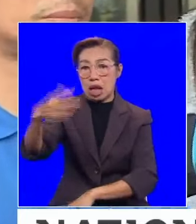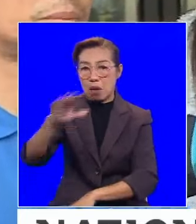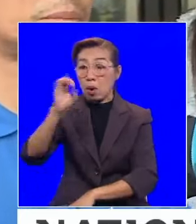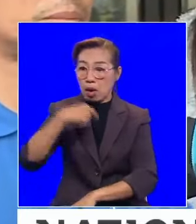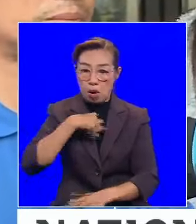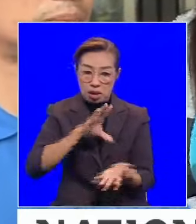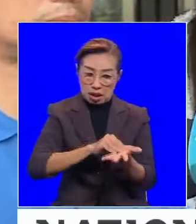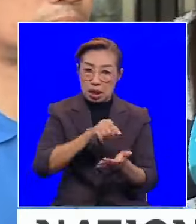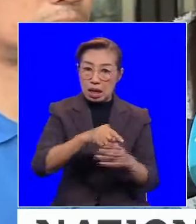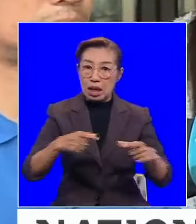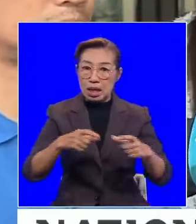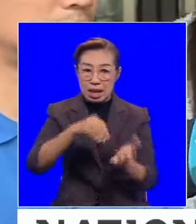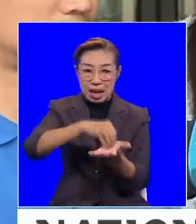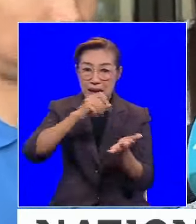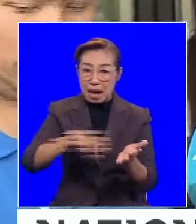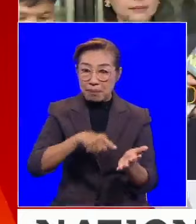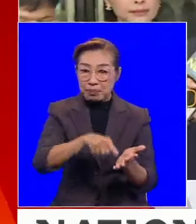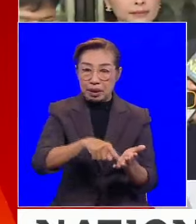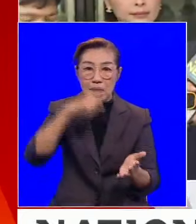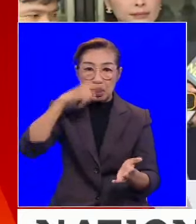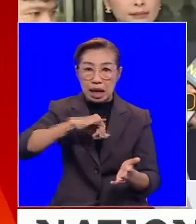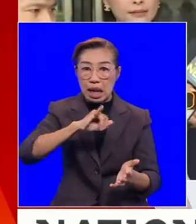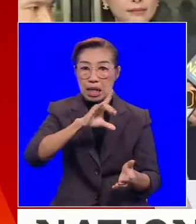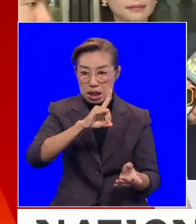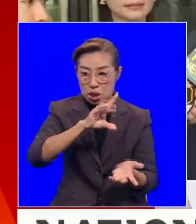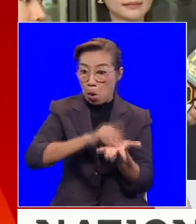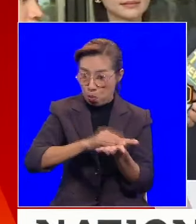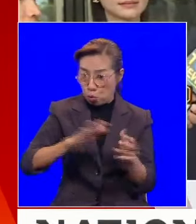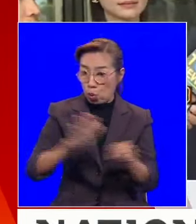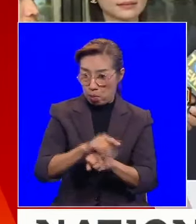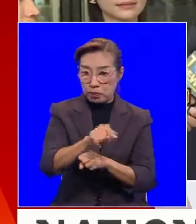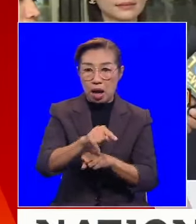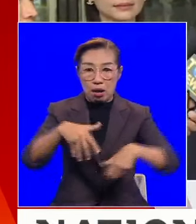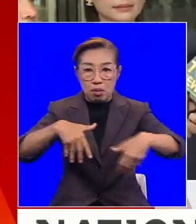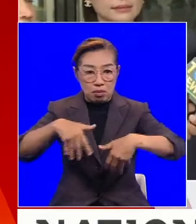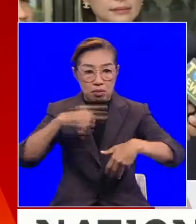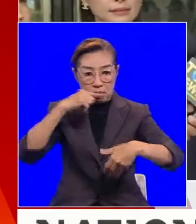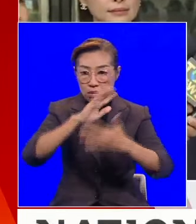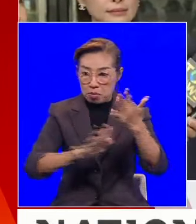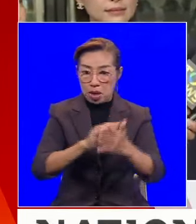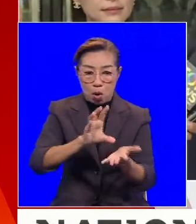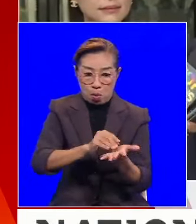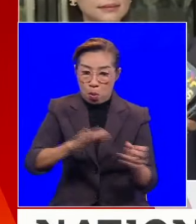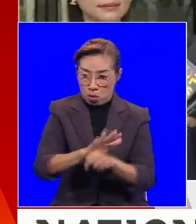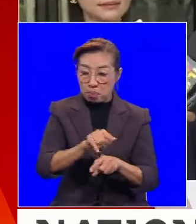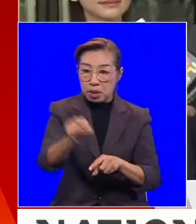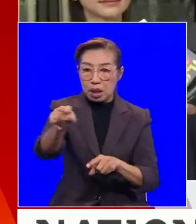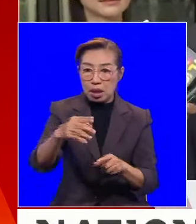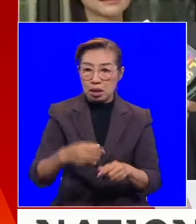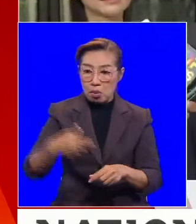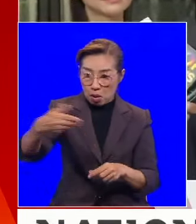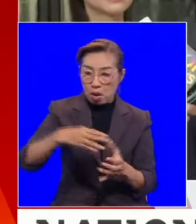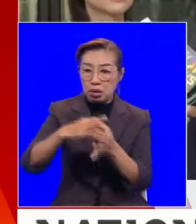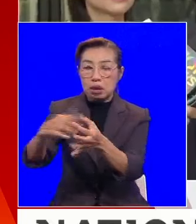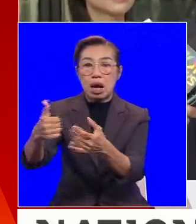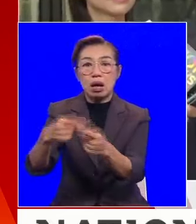ต่ขึ้นอยู่กับการเชื่อมต่อของเครือข่ายครับส่วนการใช้เวลาในการแก้ไขระบบเชื่อมกันจะนานแค่ไหนอันนี้ก็เป็นเรื่องของ DE ละเด ี๋ ย